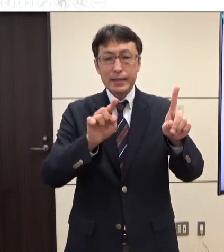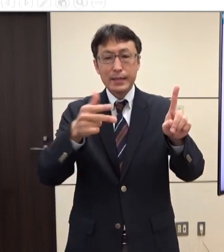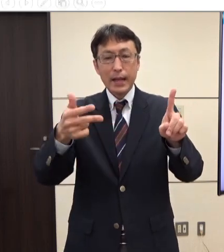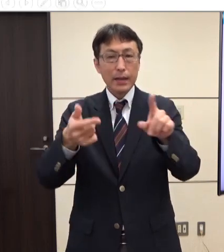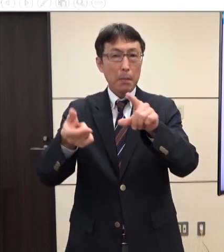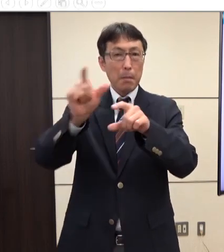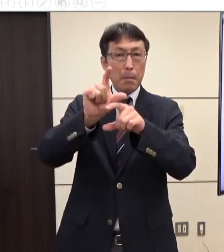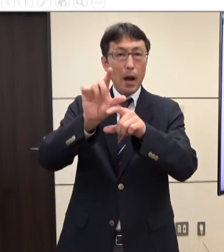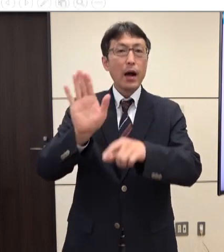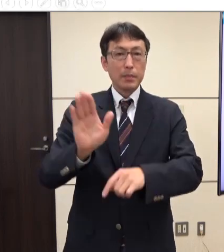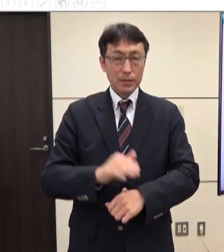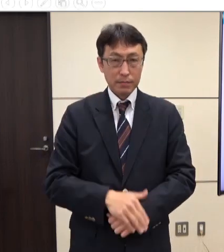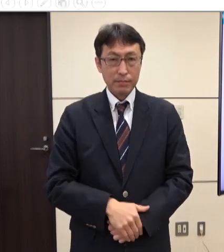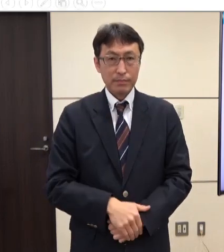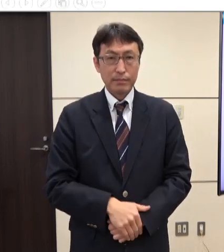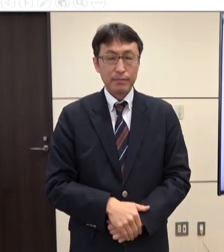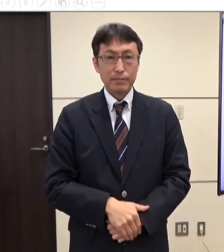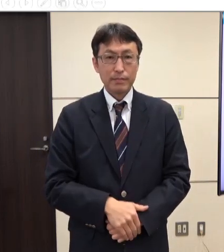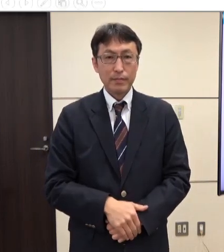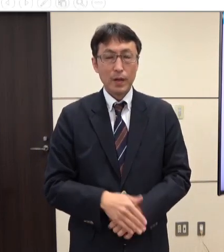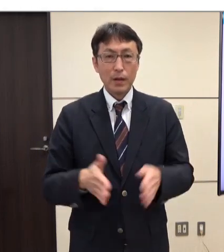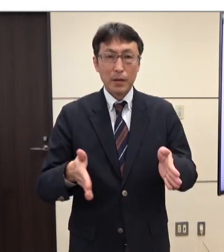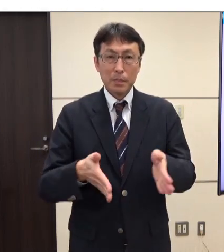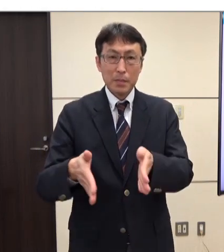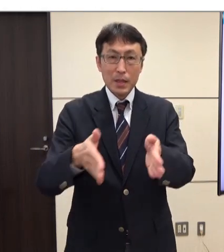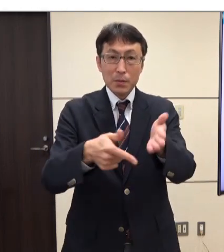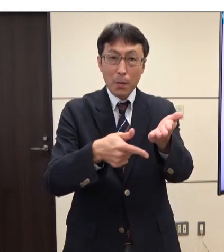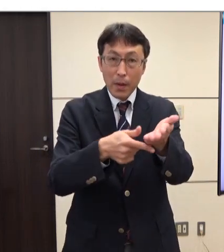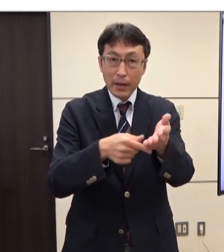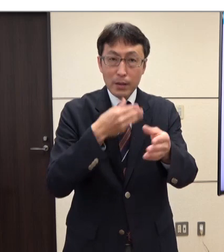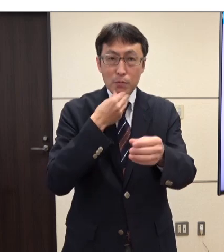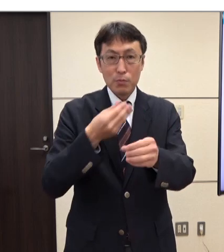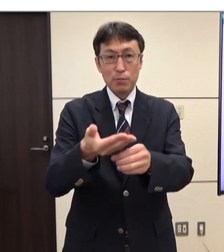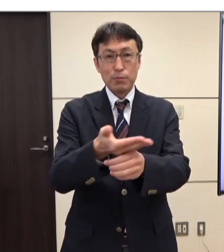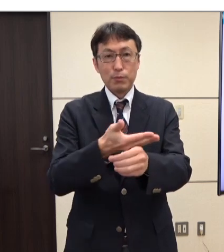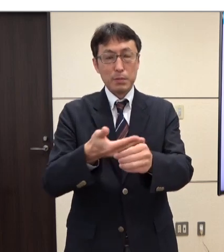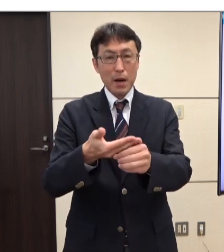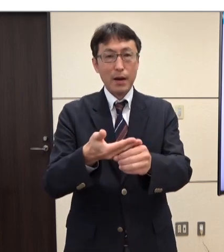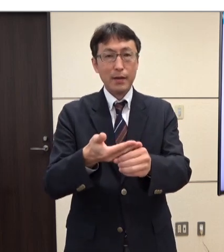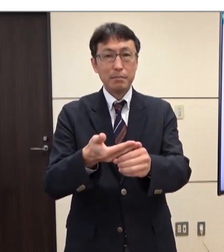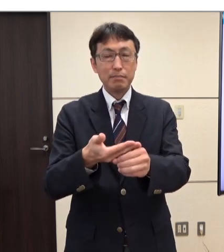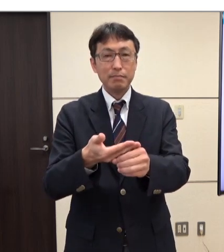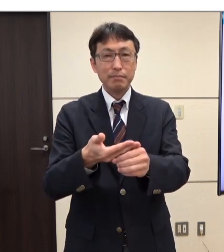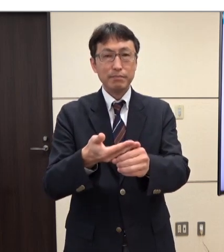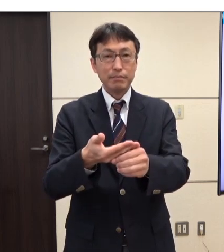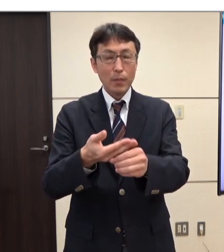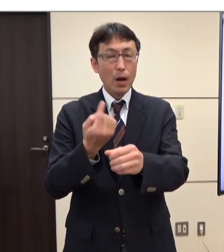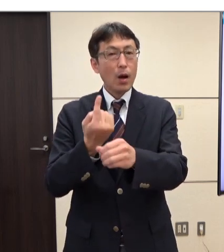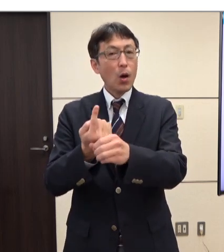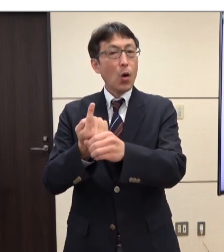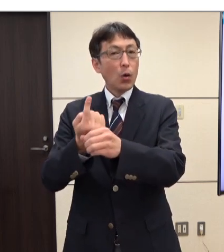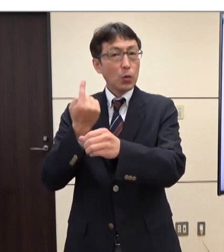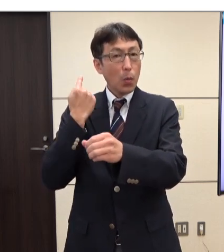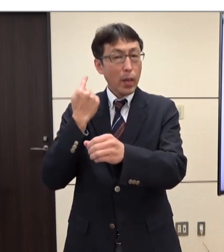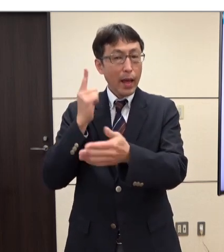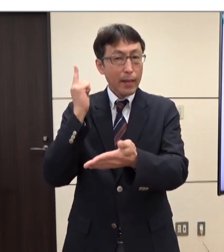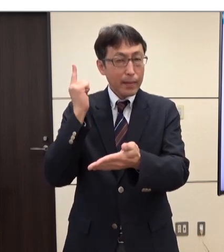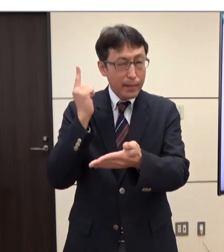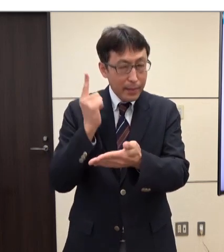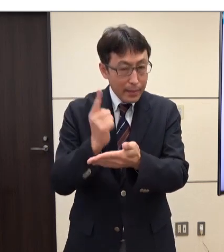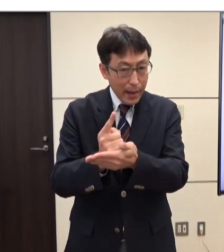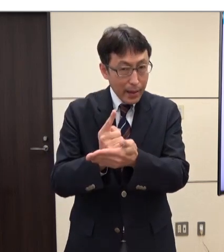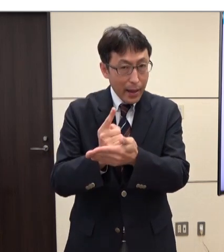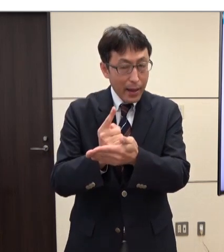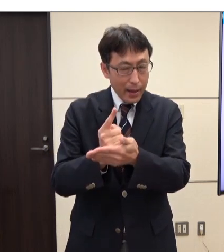まあ道の駅福島は昨年だけで見ればですね、139万